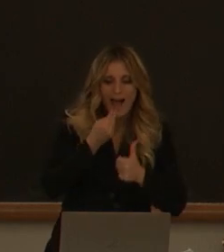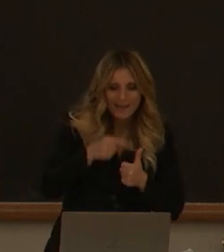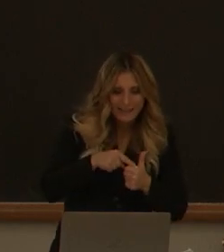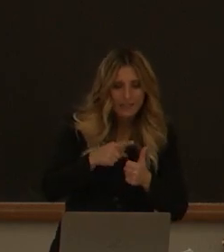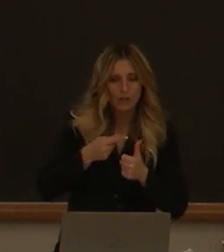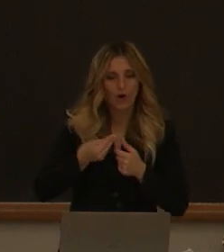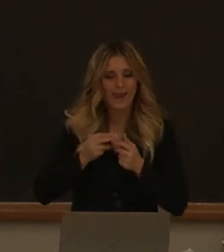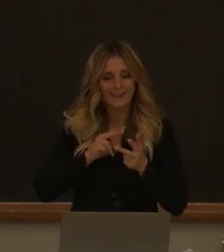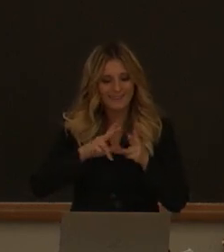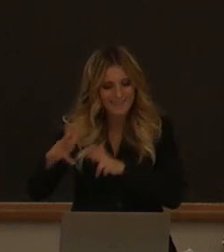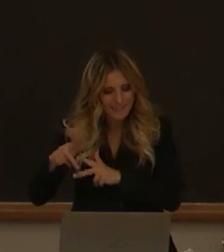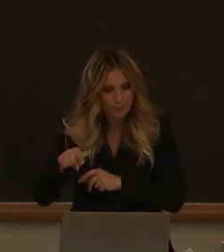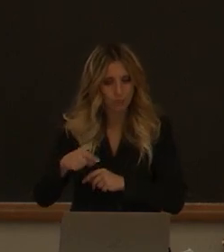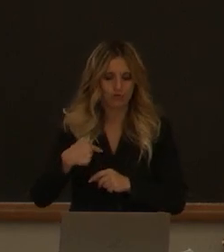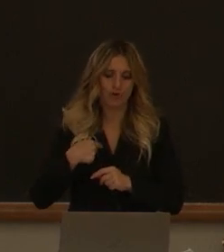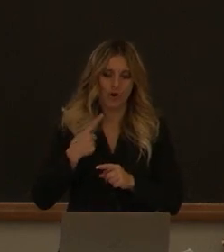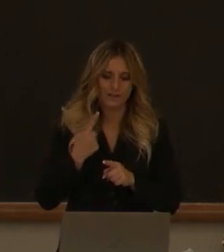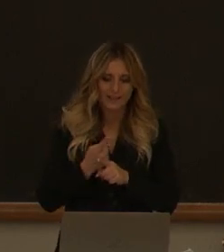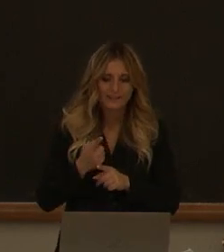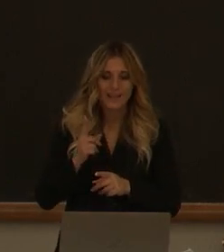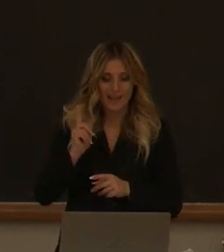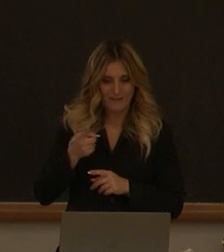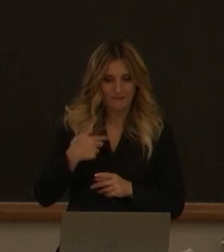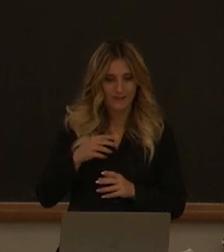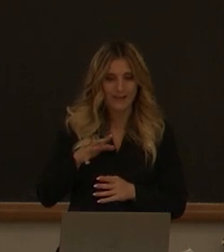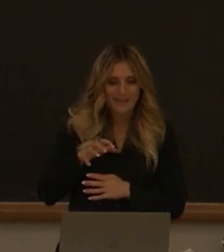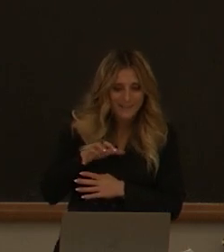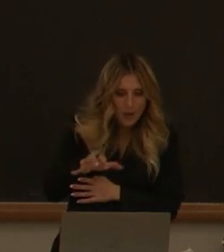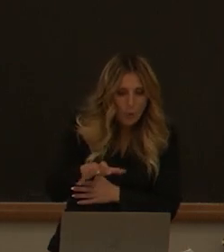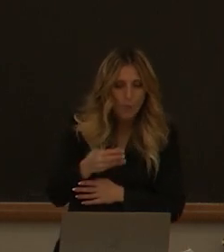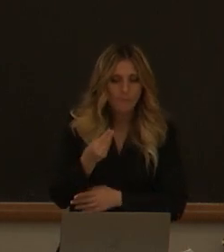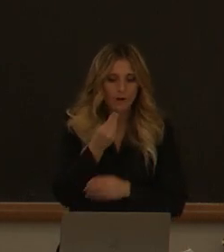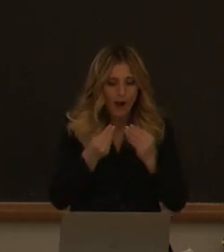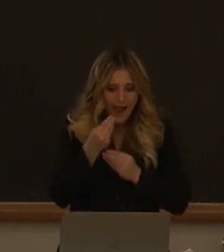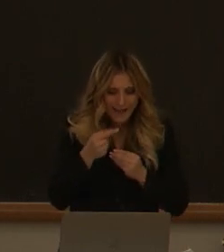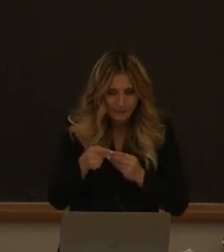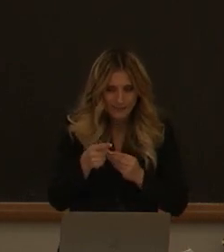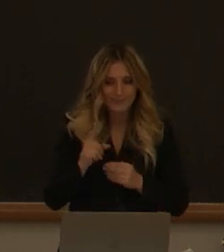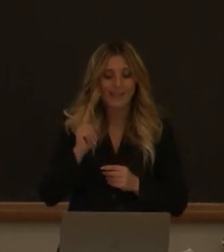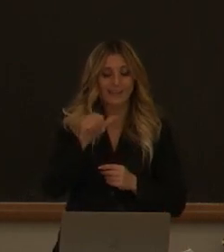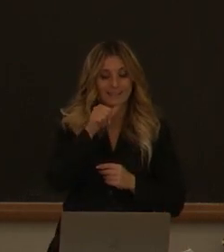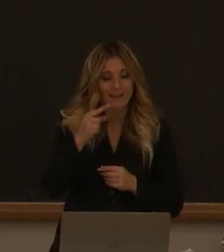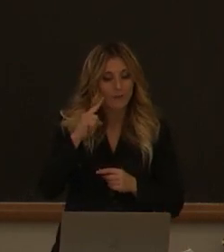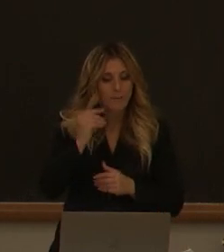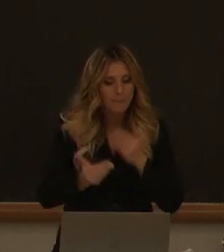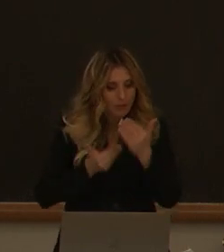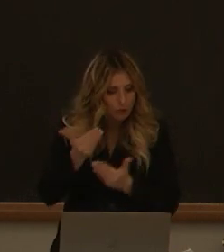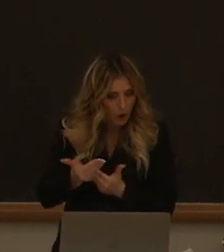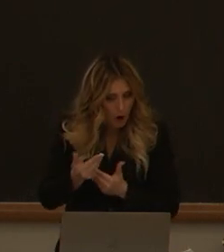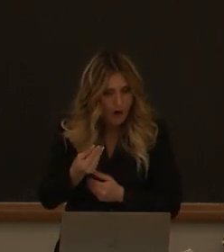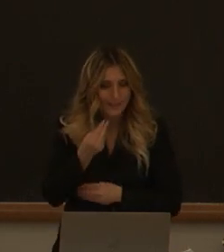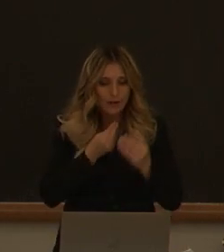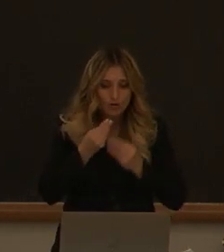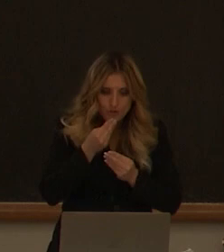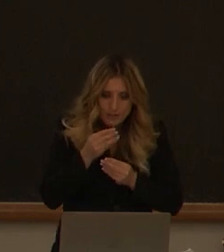distribuzione, incrementare il recupero delle eccedenze agroalimentari al fine di una migliore distribuzione di accesso al cibo da parte